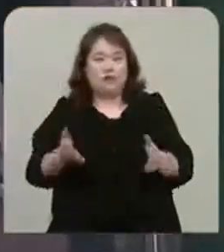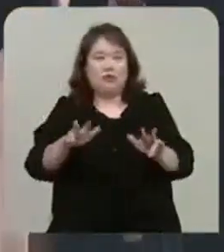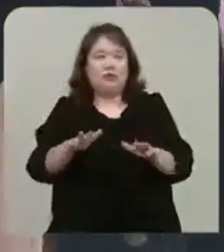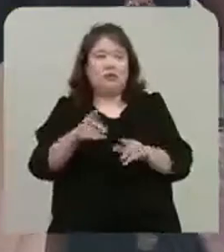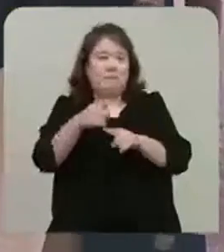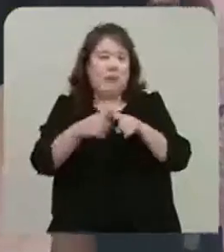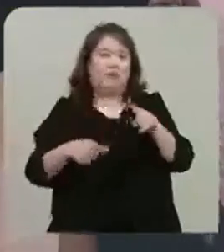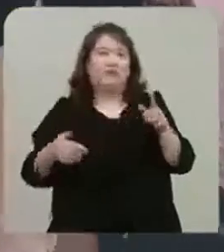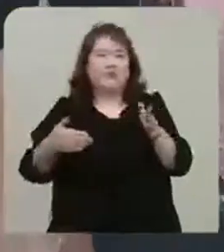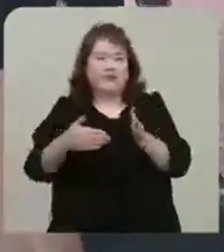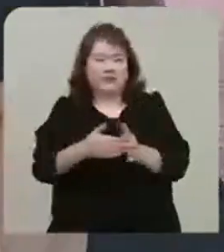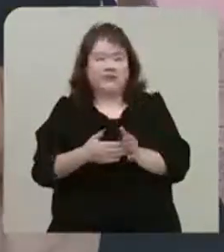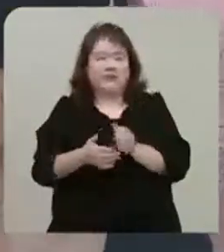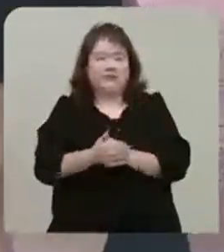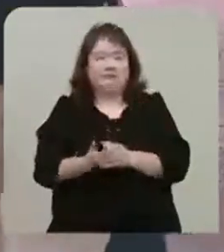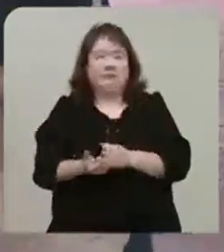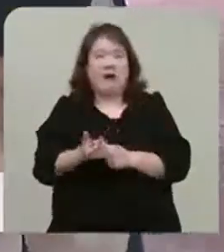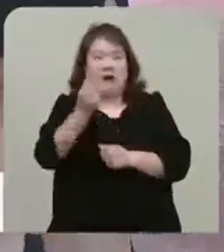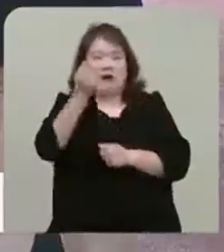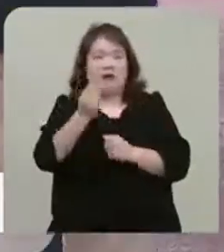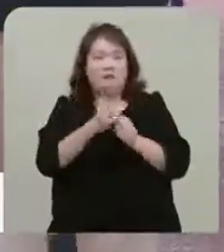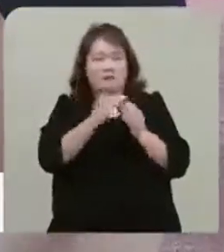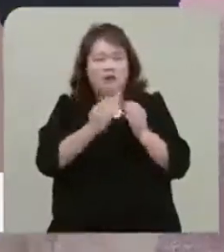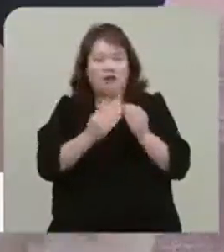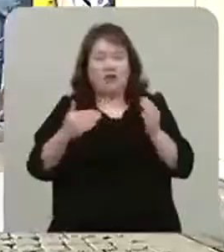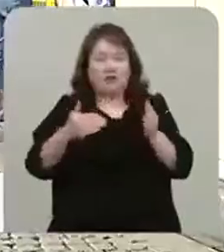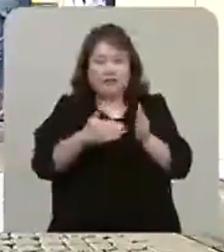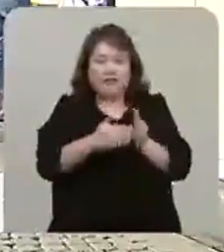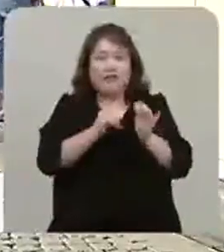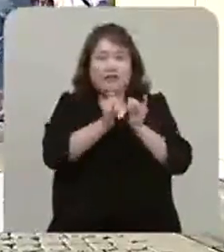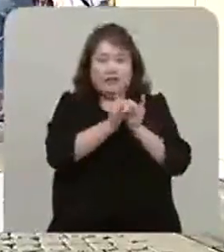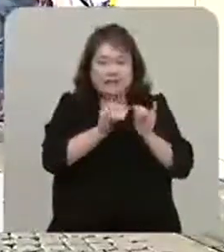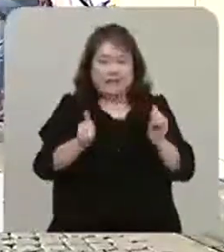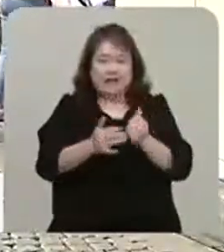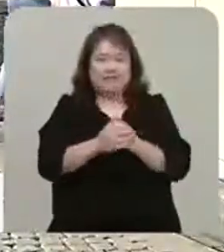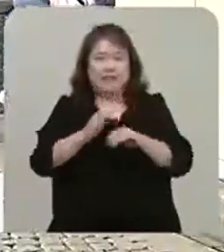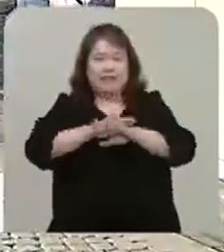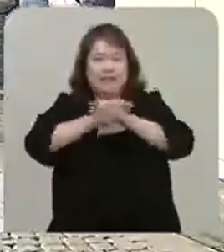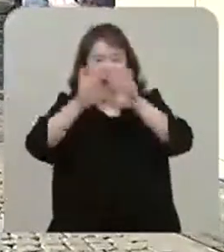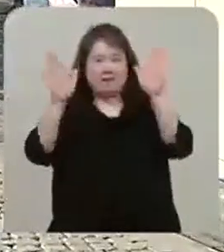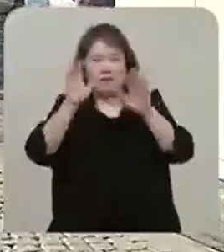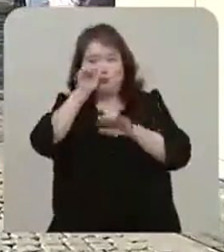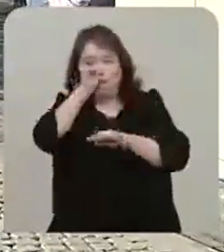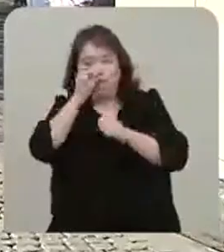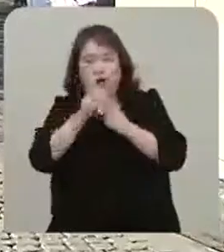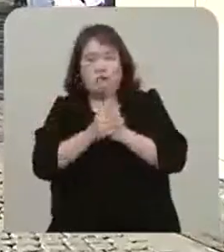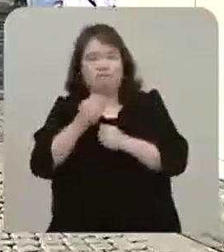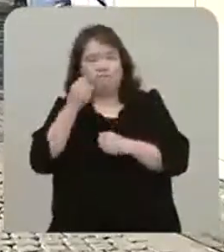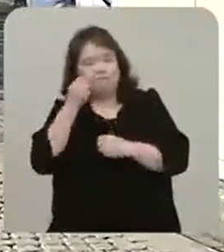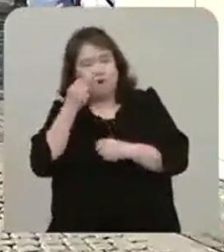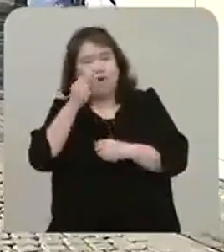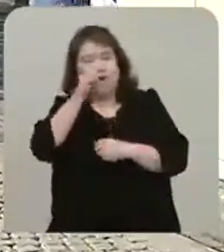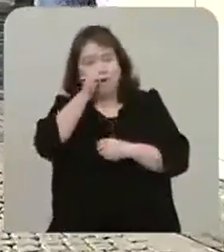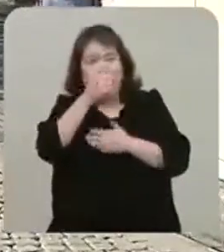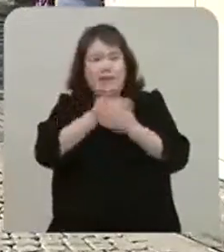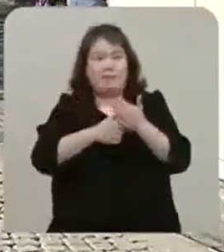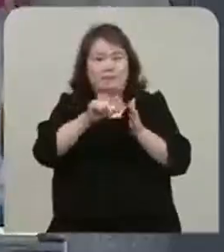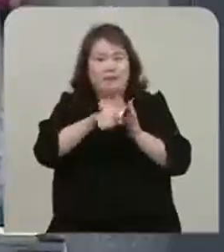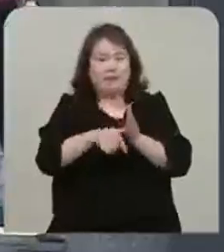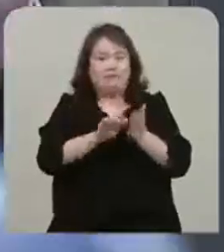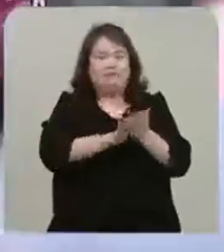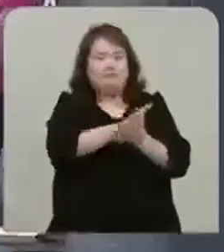중반. 일찌감치 명절을 지낸 사람들은 쾌청한 날씨 속에 여유롭게 남은 연휴를